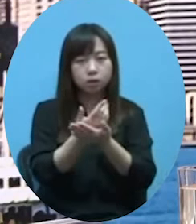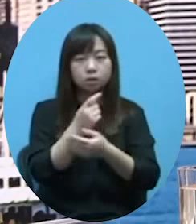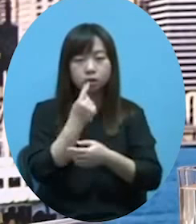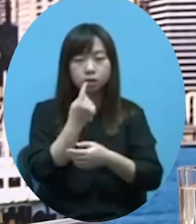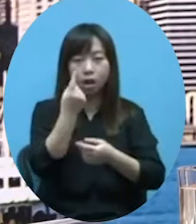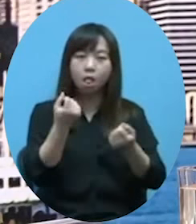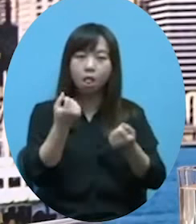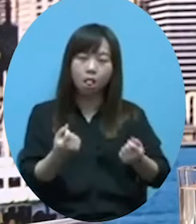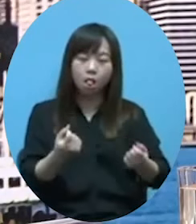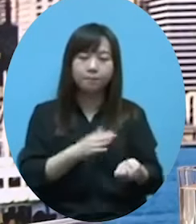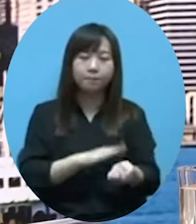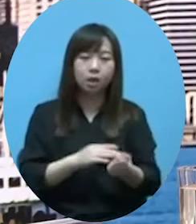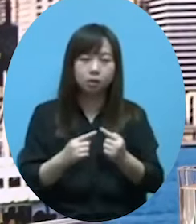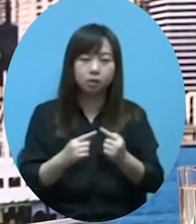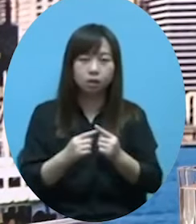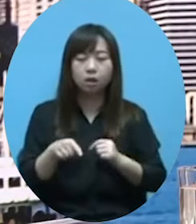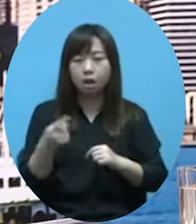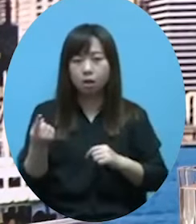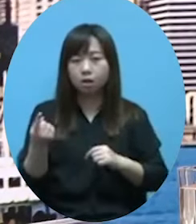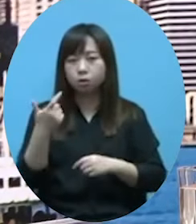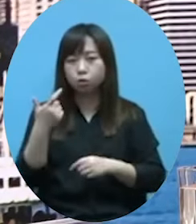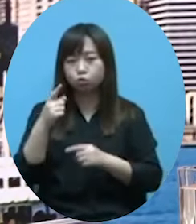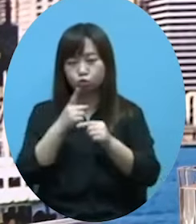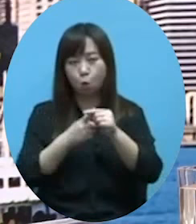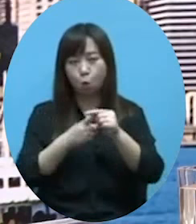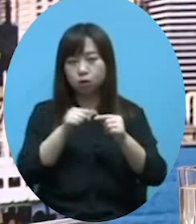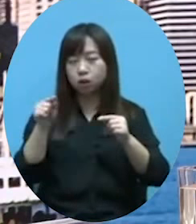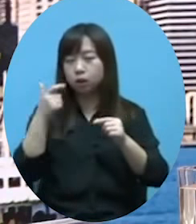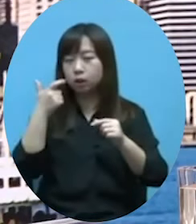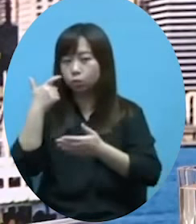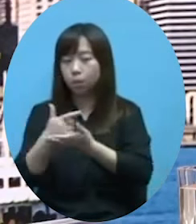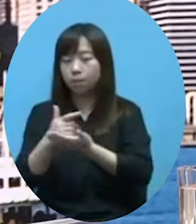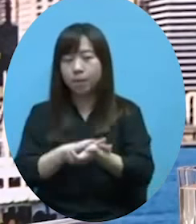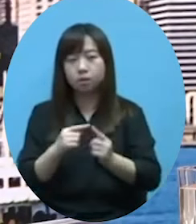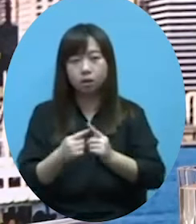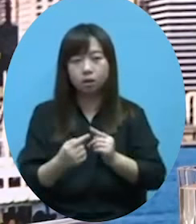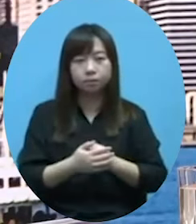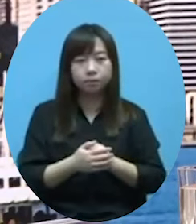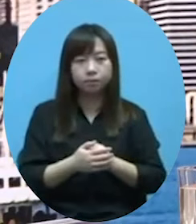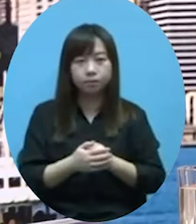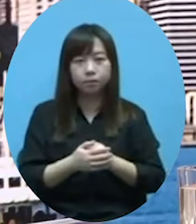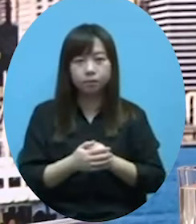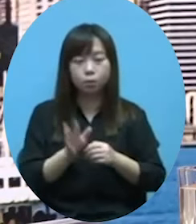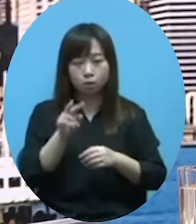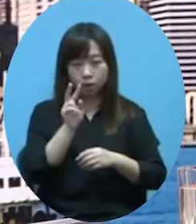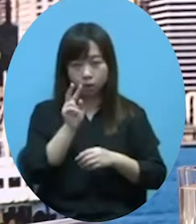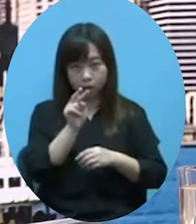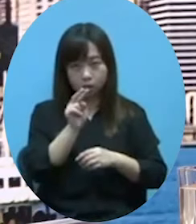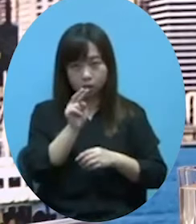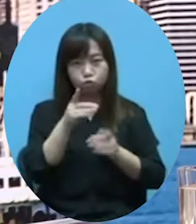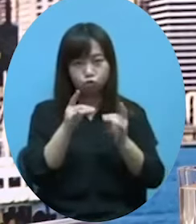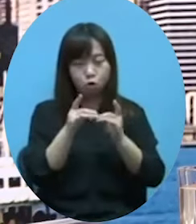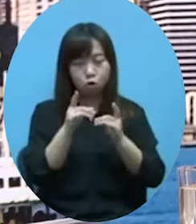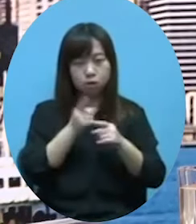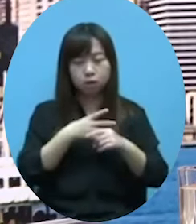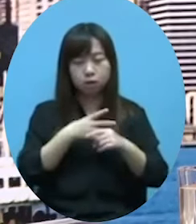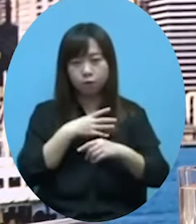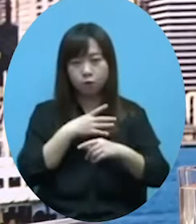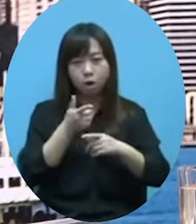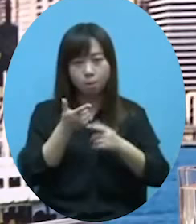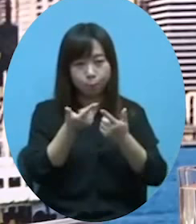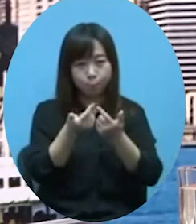於輕度的病人一種是中導致嚴重的病人我們都會看回他們的臨床情況是